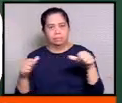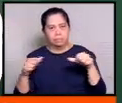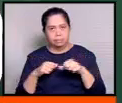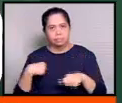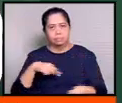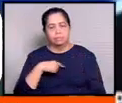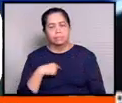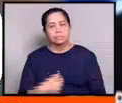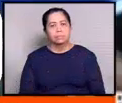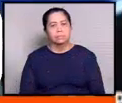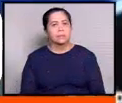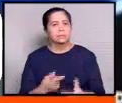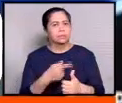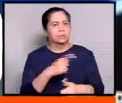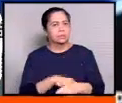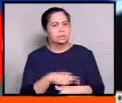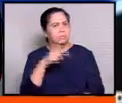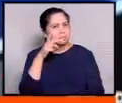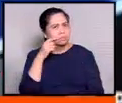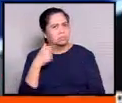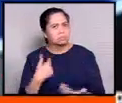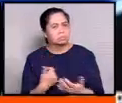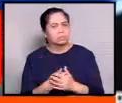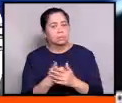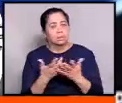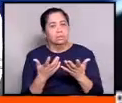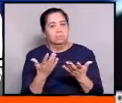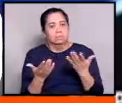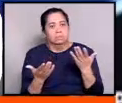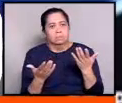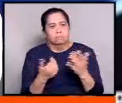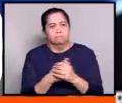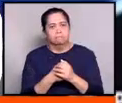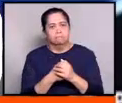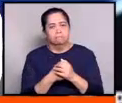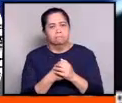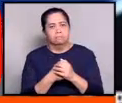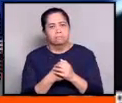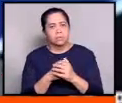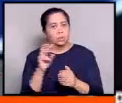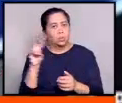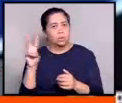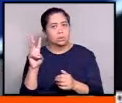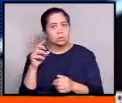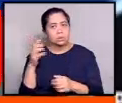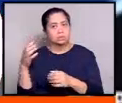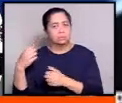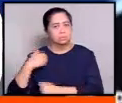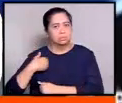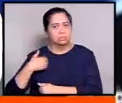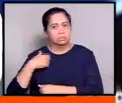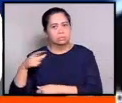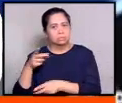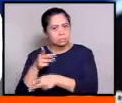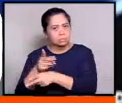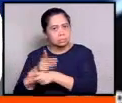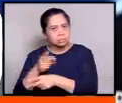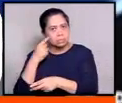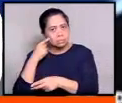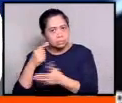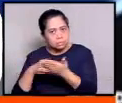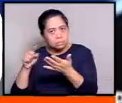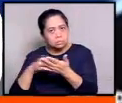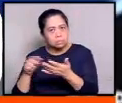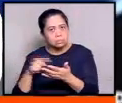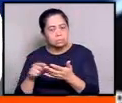teritoryo. This is the first time I've heard of that. And I suppose the Western Command should make a